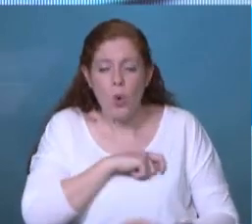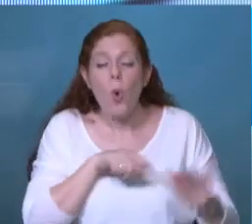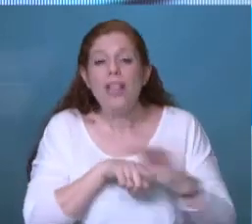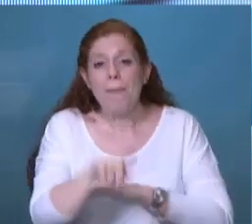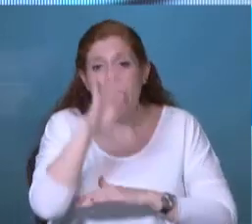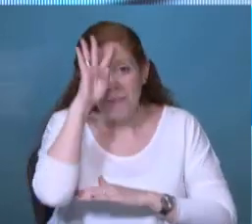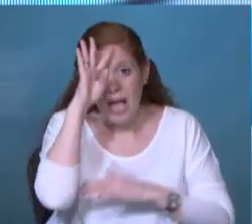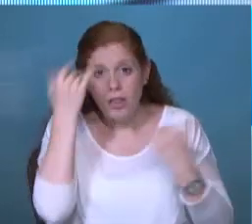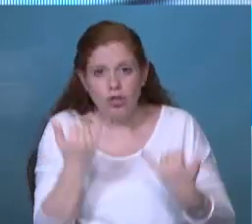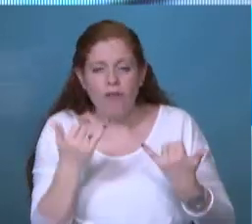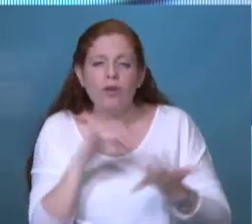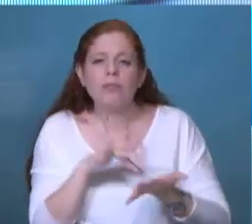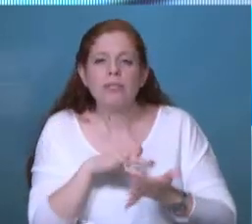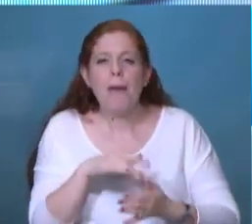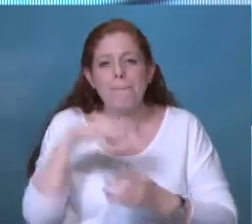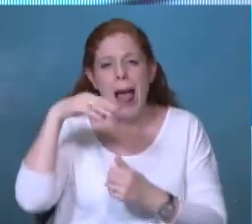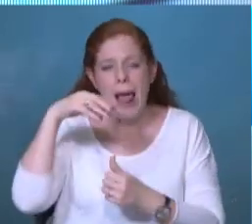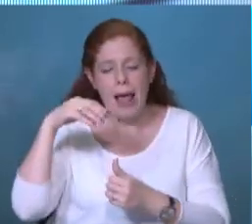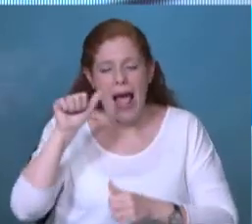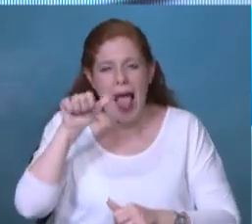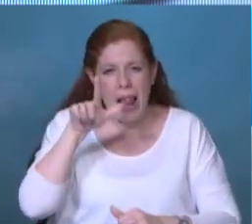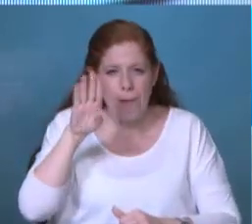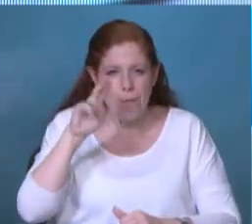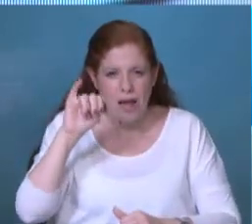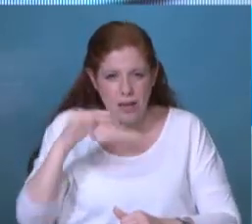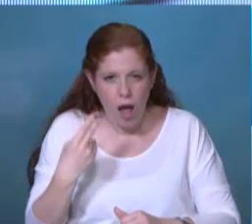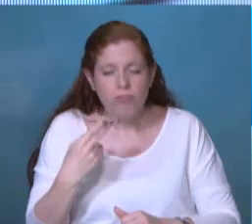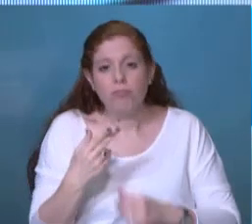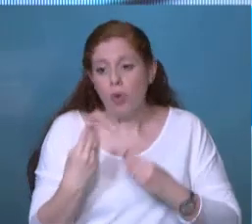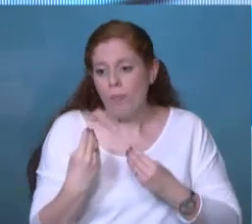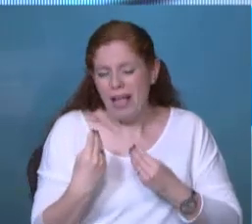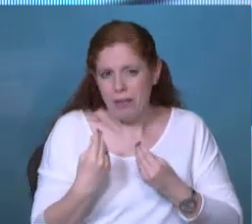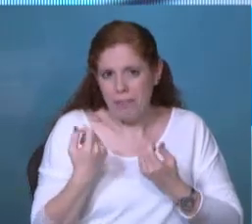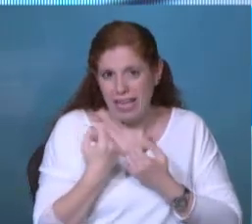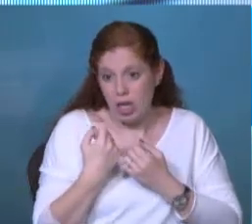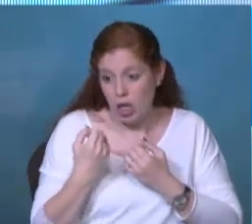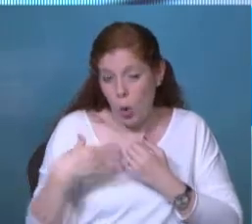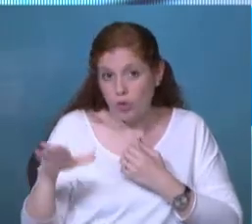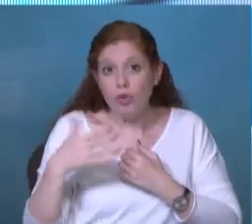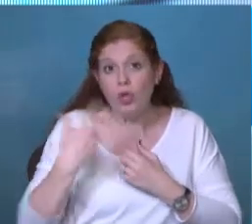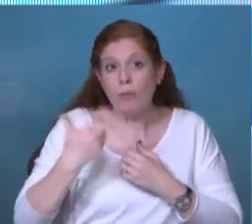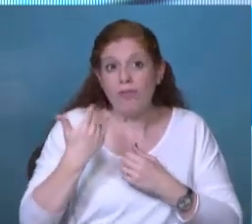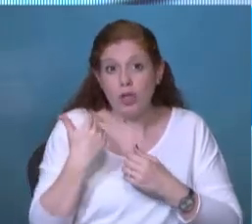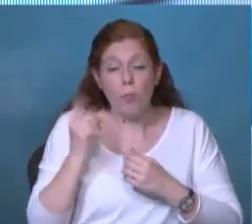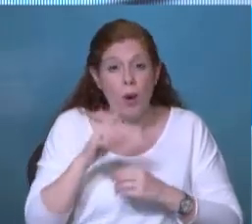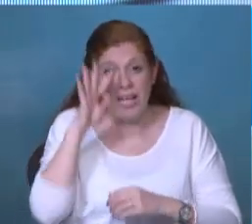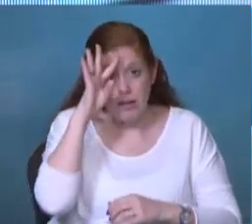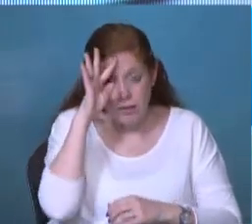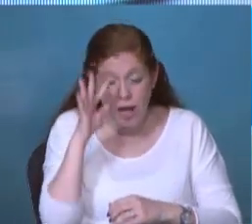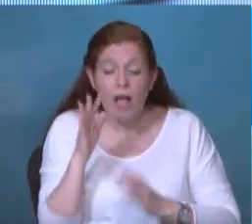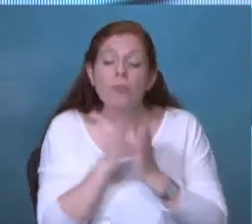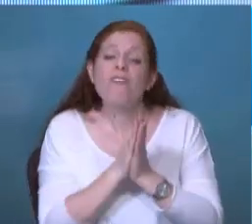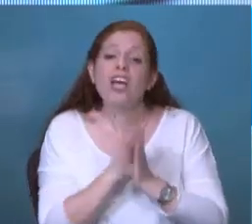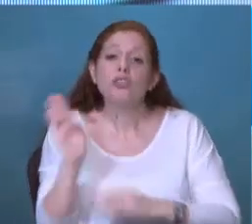כרגע שוהה באלבניה, עומד לפני גירוש 3 ימים לפני שאמור להיות מגורש לטהרן. הוא פונה לראש הממשלה נתניהו,